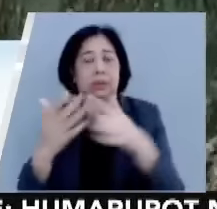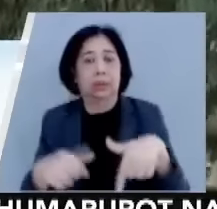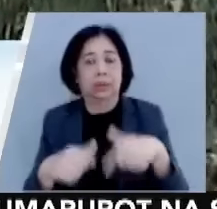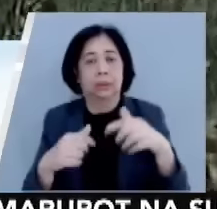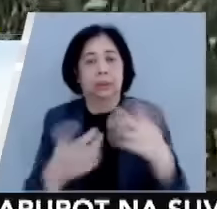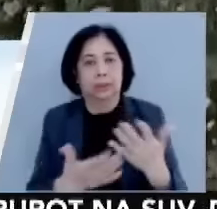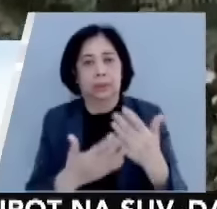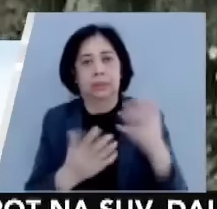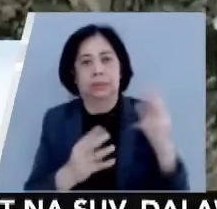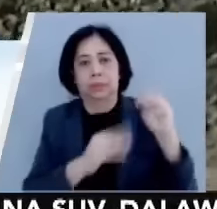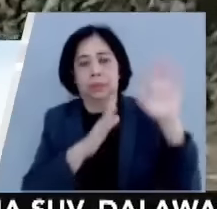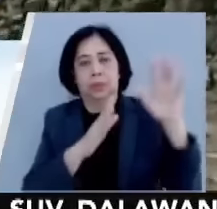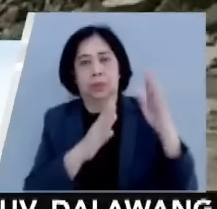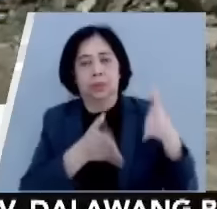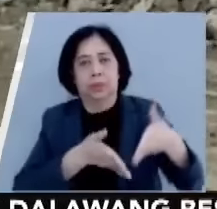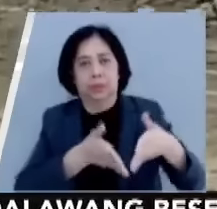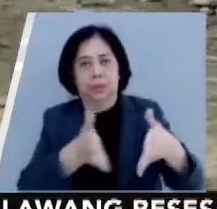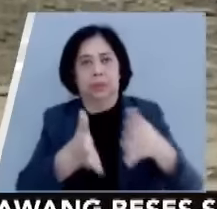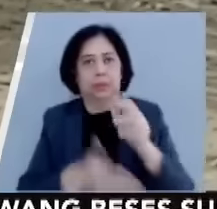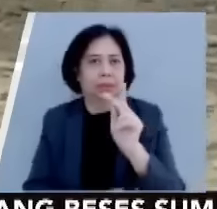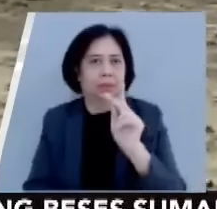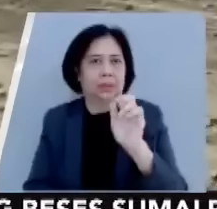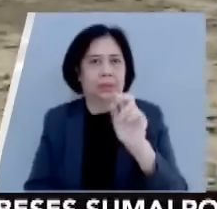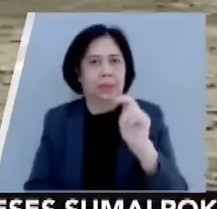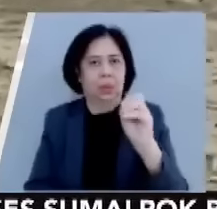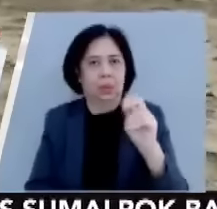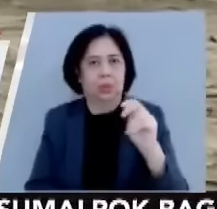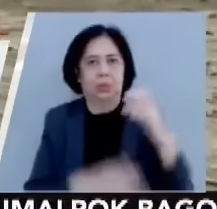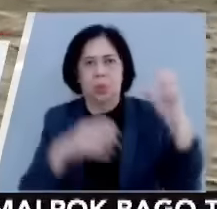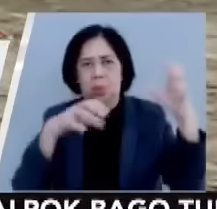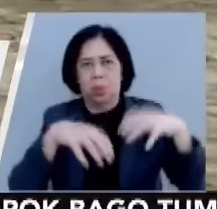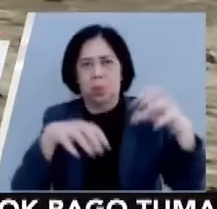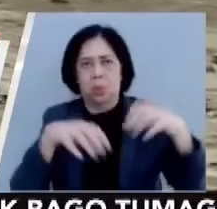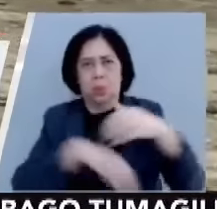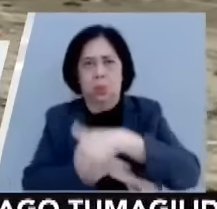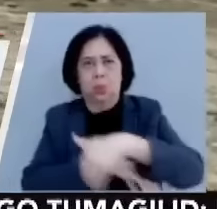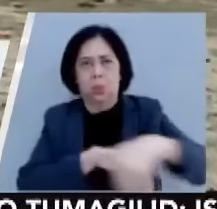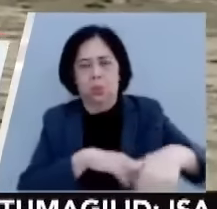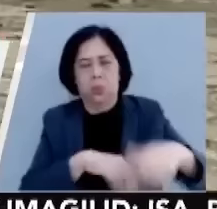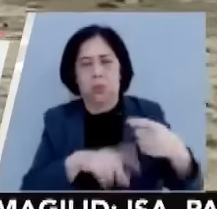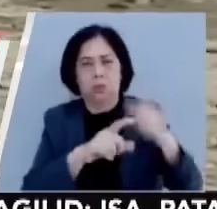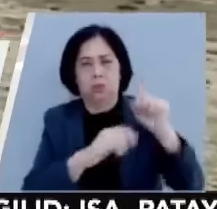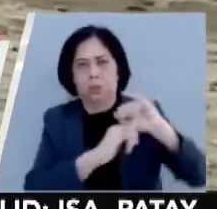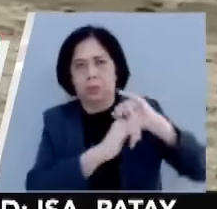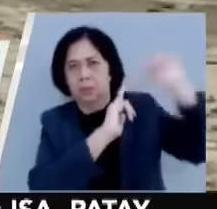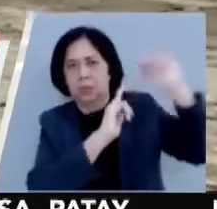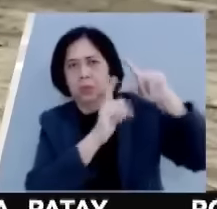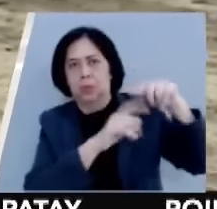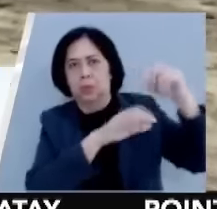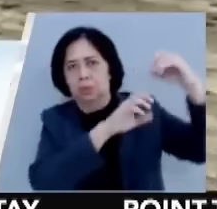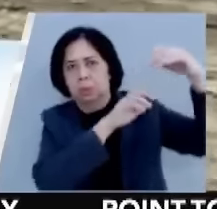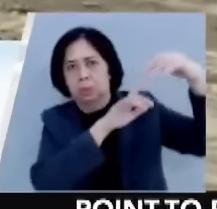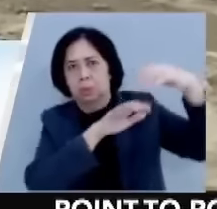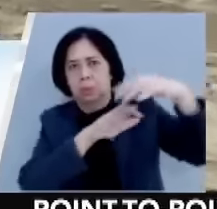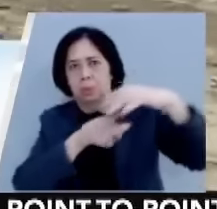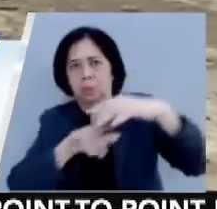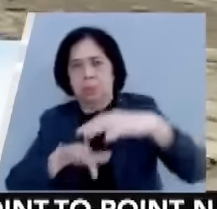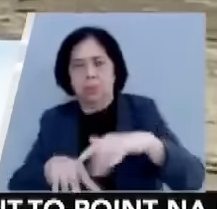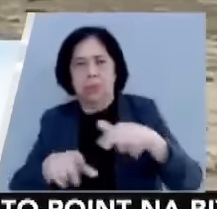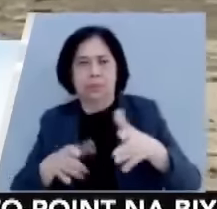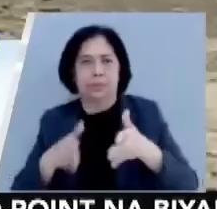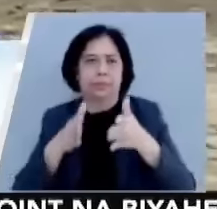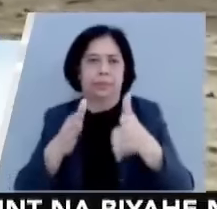Pero dahil nga tuloy-tuloy at malakas yung buhos ng ulan sa buong magdamag, galing sa tuktok daw yung debris na bumagsak dito sa kalsada. Sa